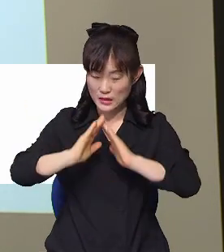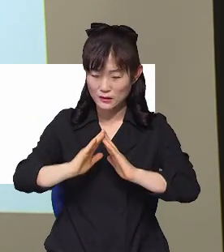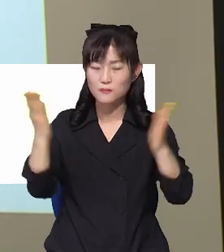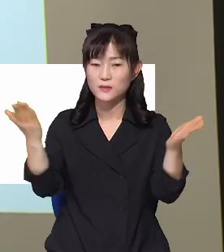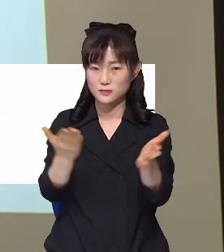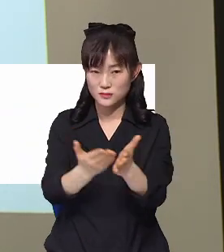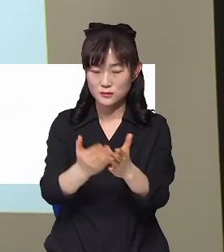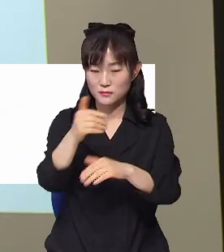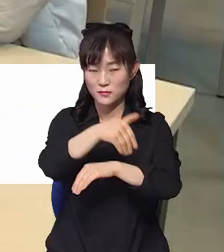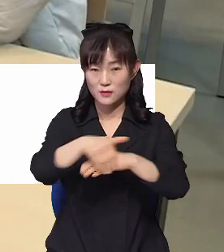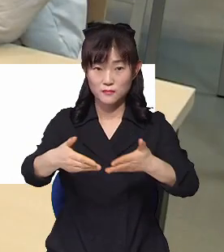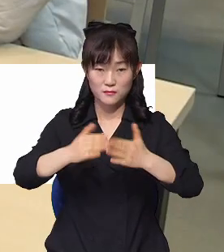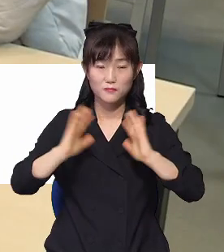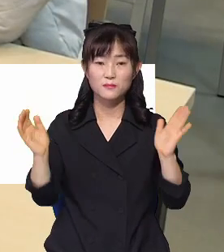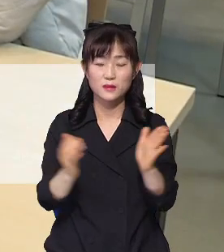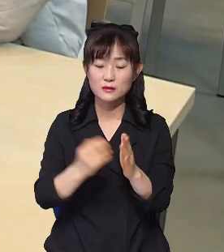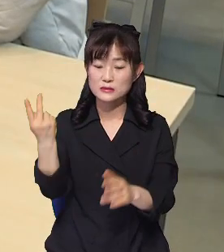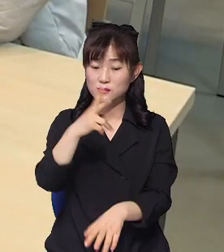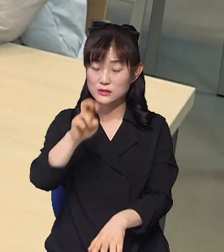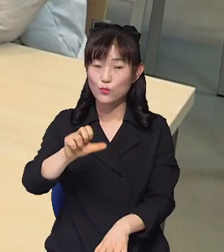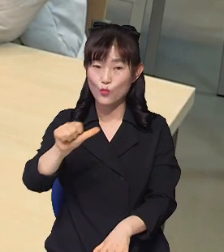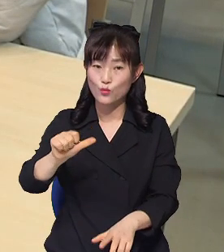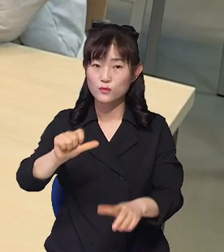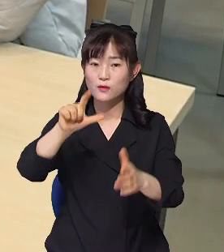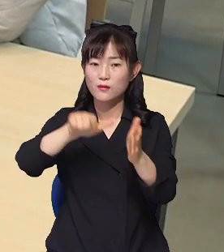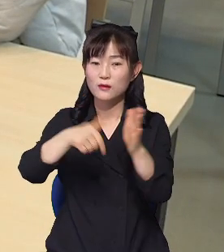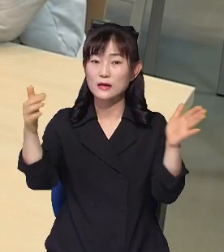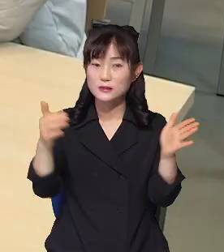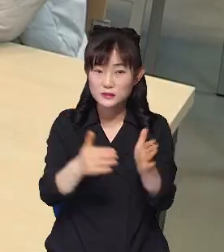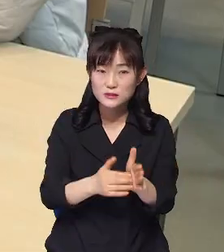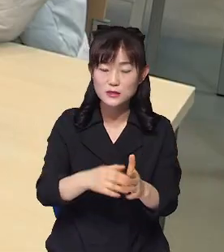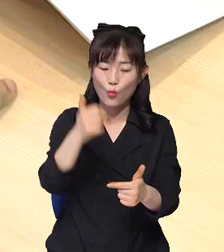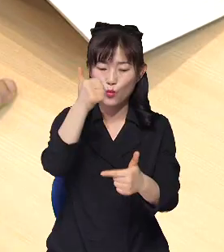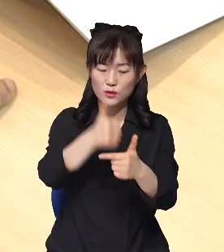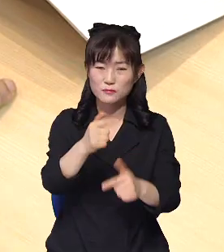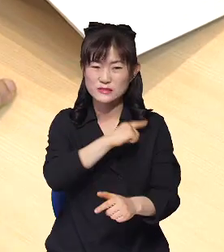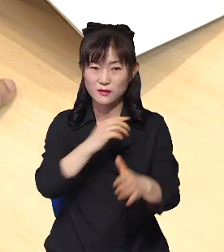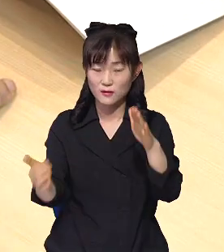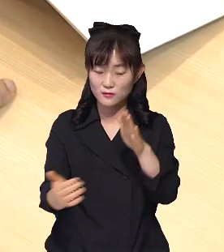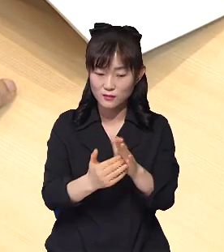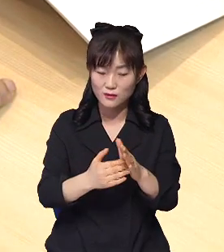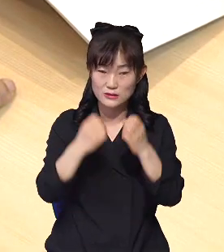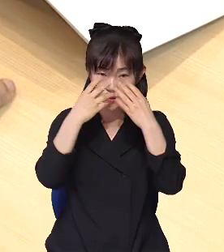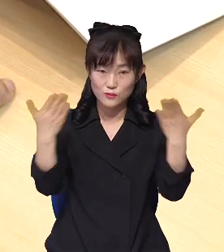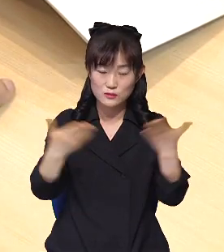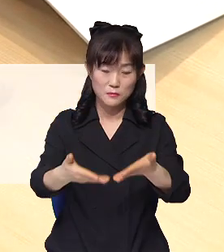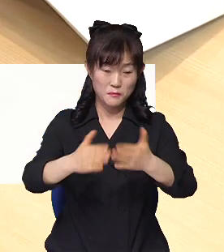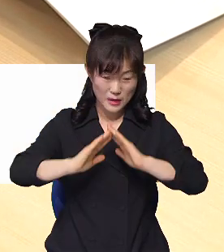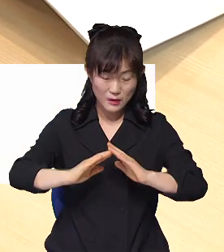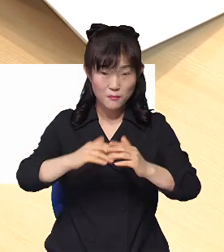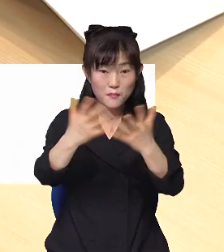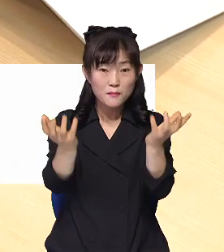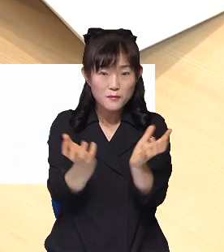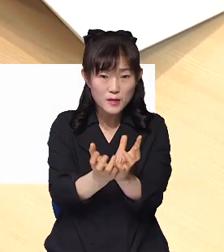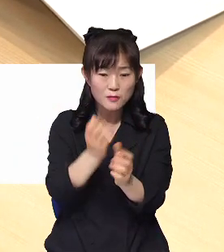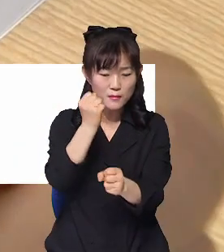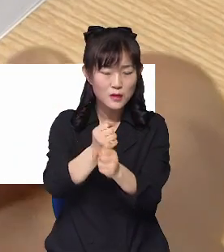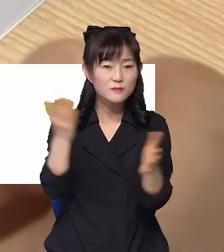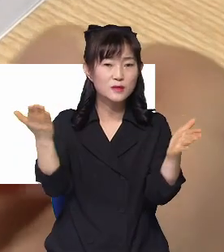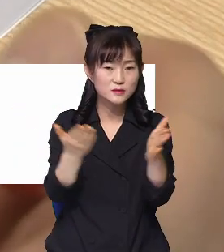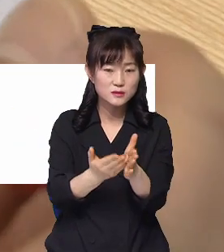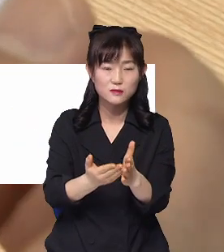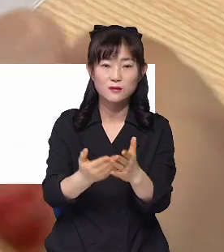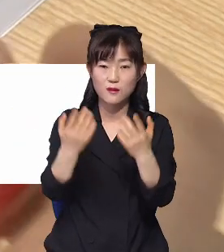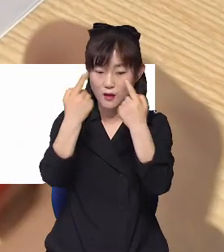맞췄습니다. 오는 2025년까지 광주역을 중심으로 호남 최대 규모의 창업단지 조성에 발맞춰 광주대학교는